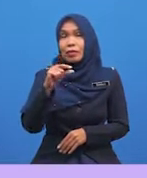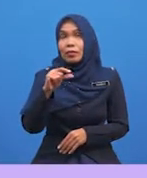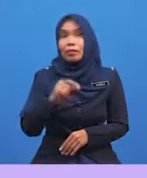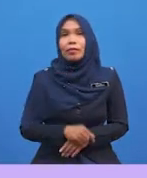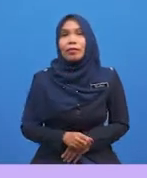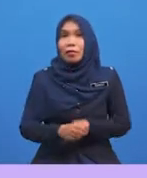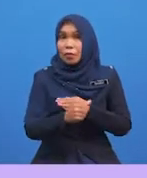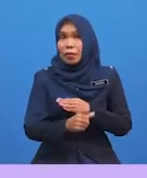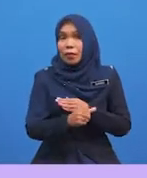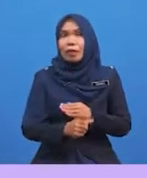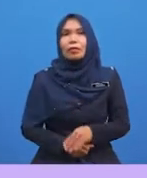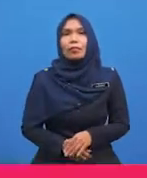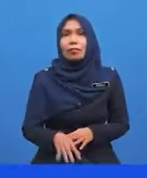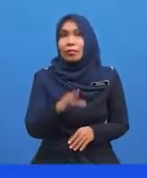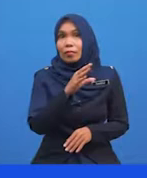Sarawak.